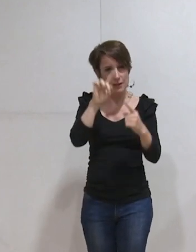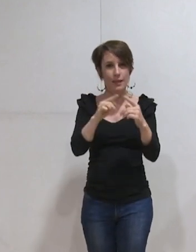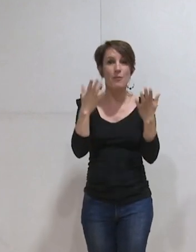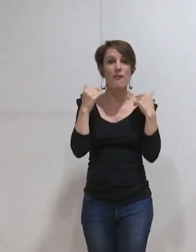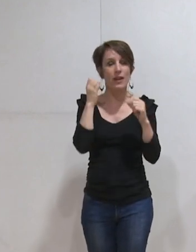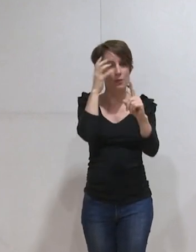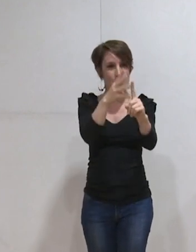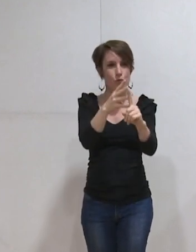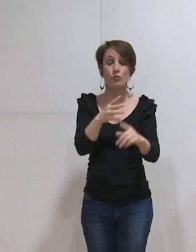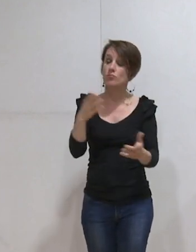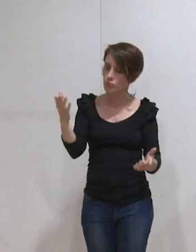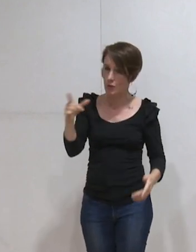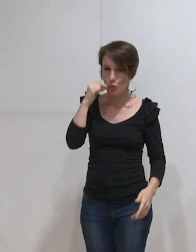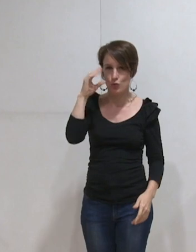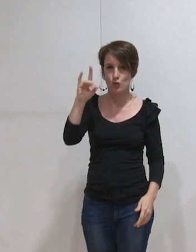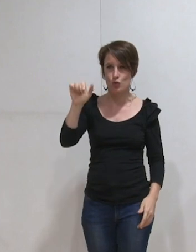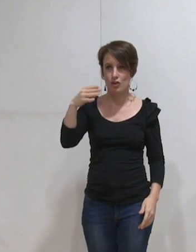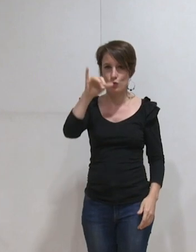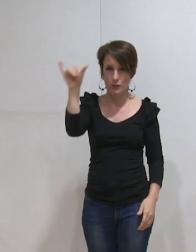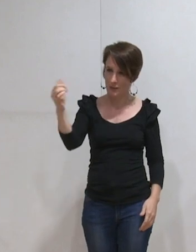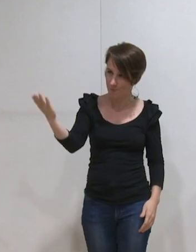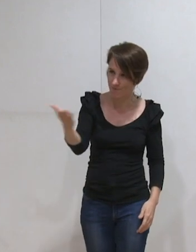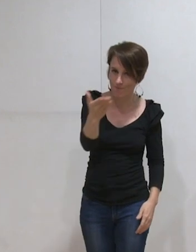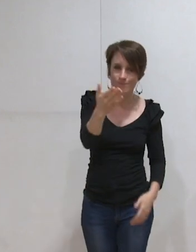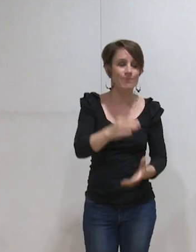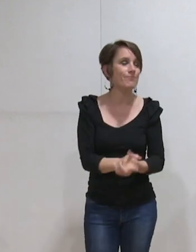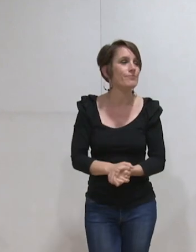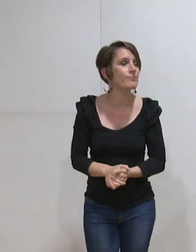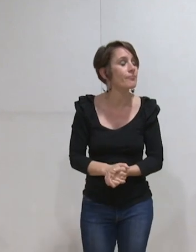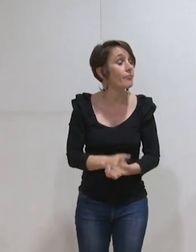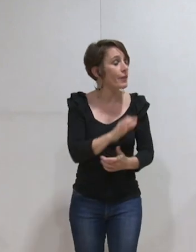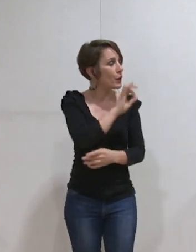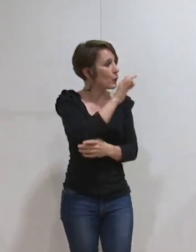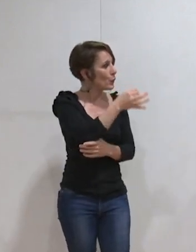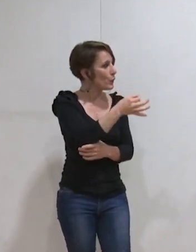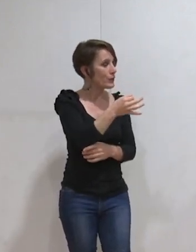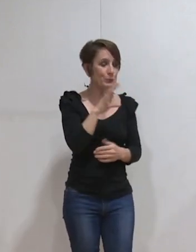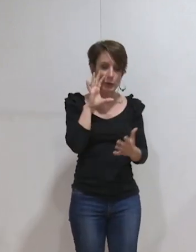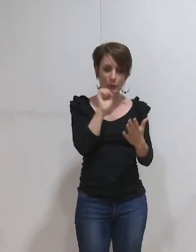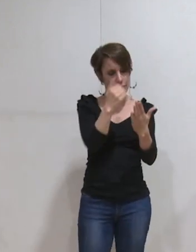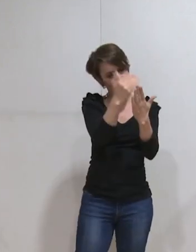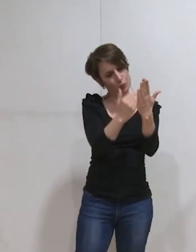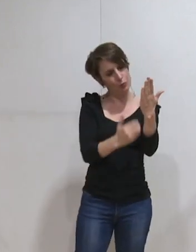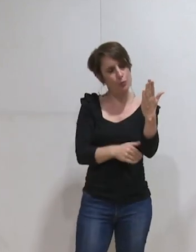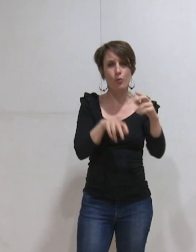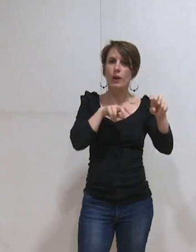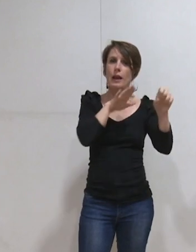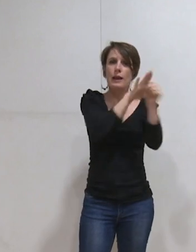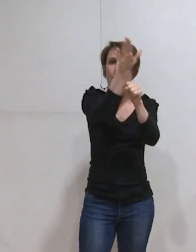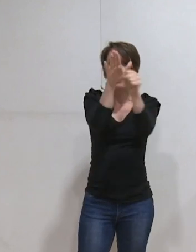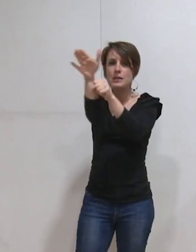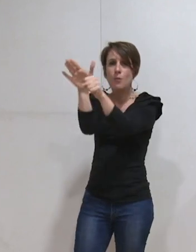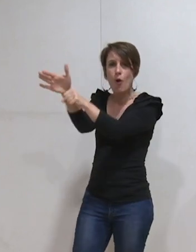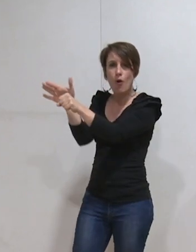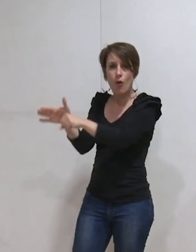chamussi oui mon parmi les déplacements